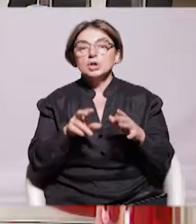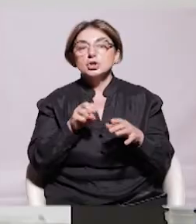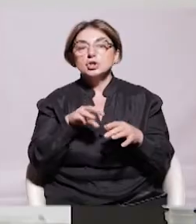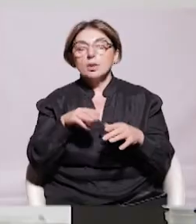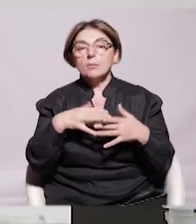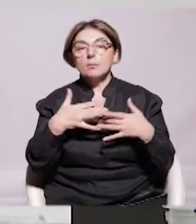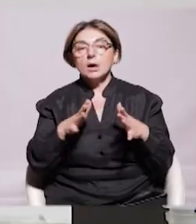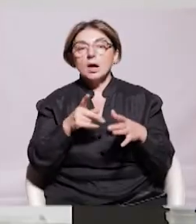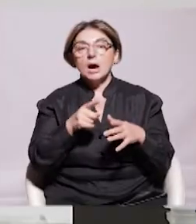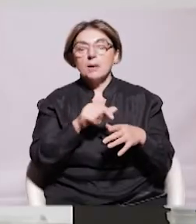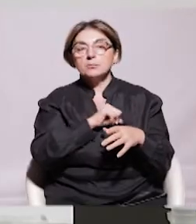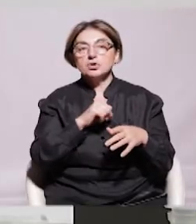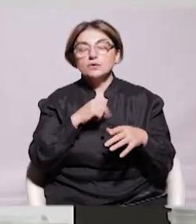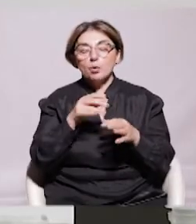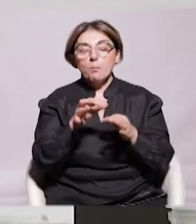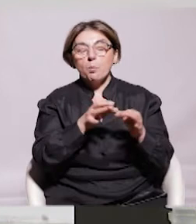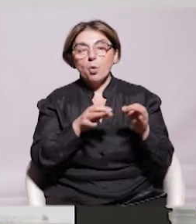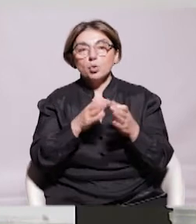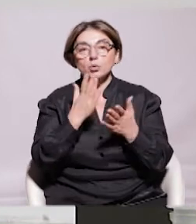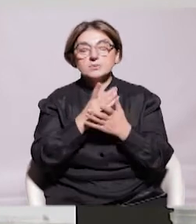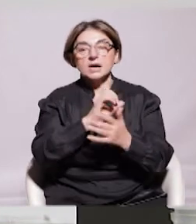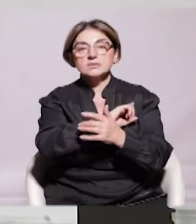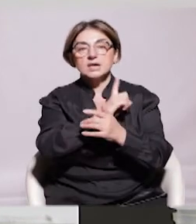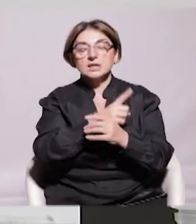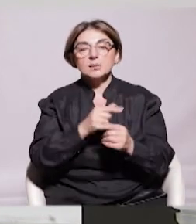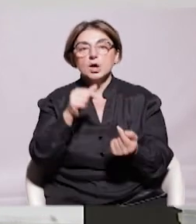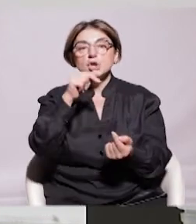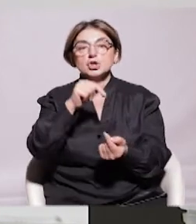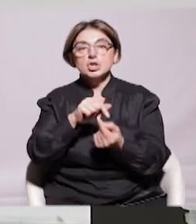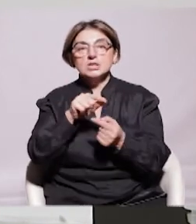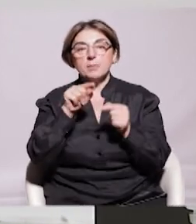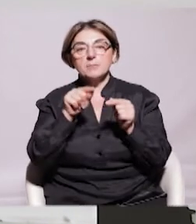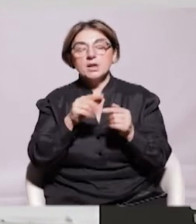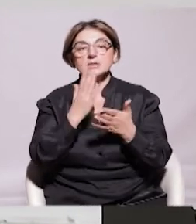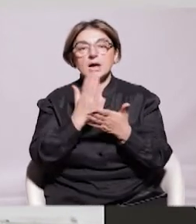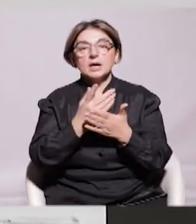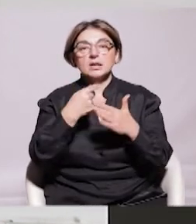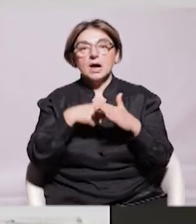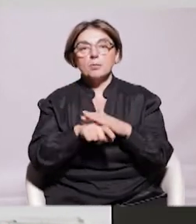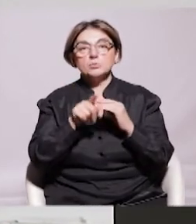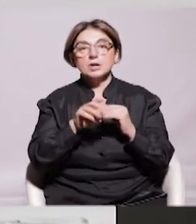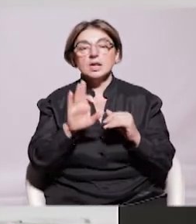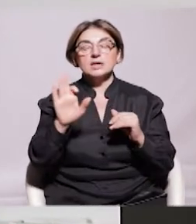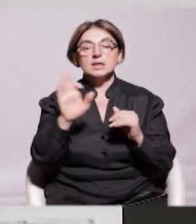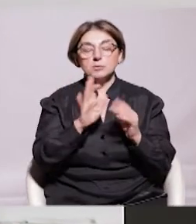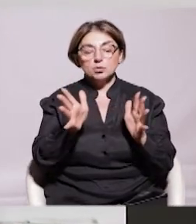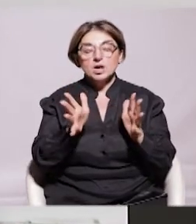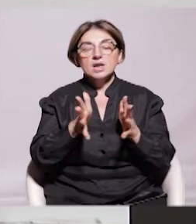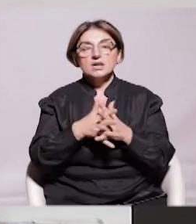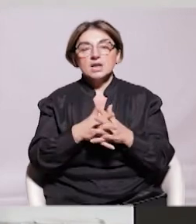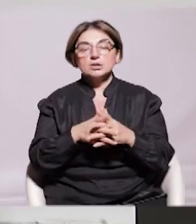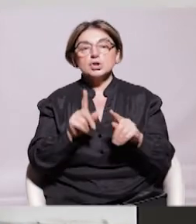უფრო მეტი აქვს აი ამ მოლეკულებს ენერგია და შესაბამისად ეს განაპირობებს